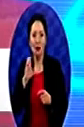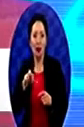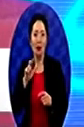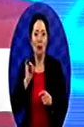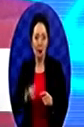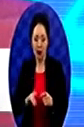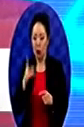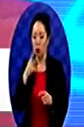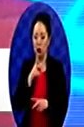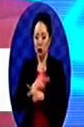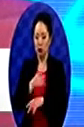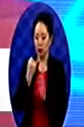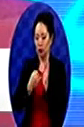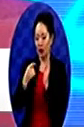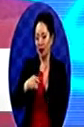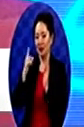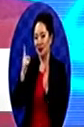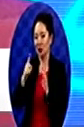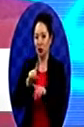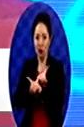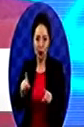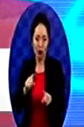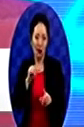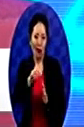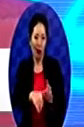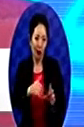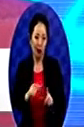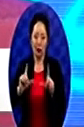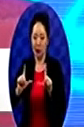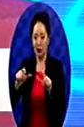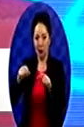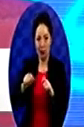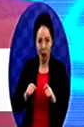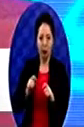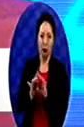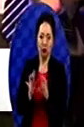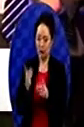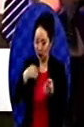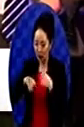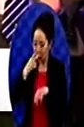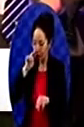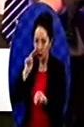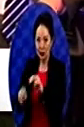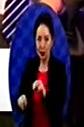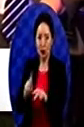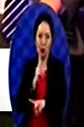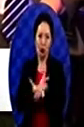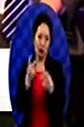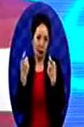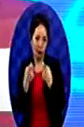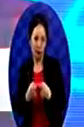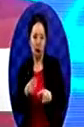заалтыг зөвхөн байдаар олборлол ашиглалтын гэрээ хийгдсэн тохиолдлуудыг эргэн арах хуульд нийцүүлэх